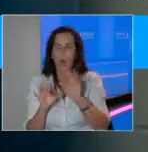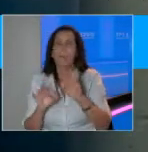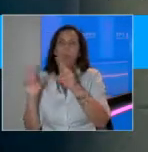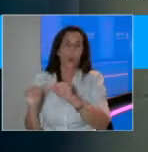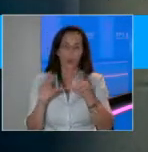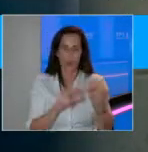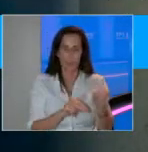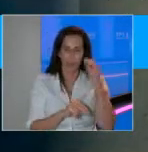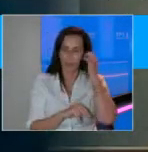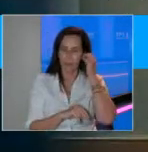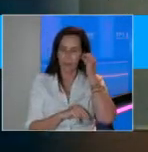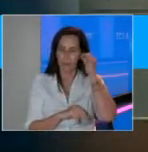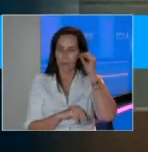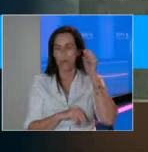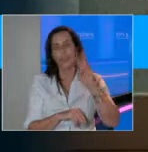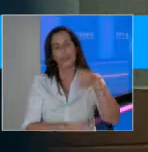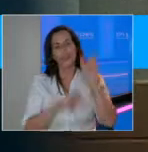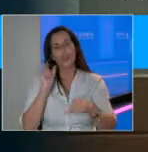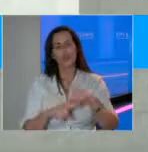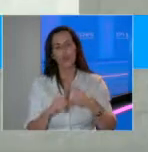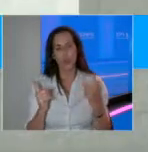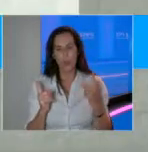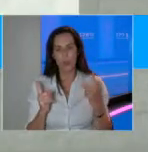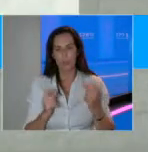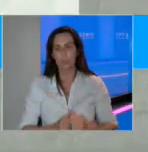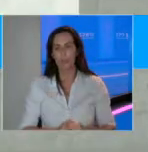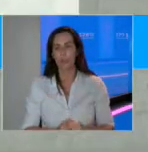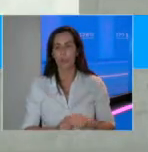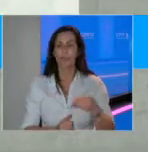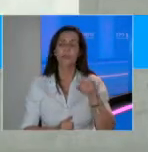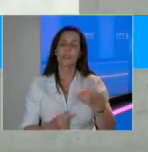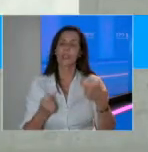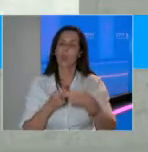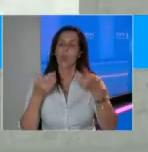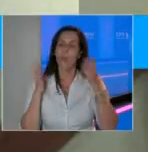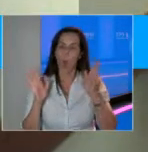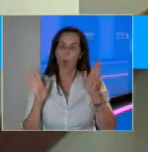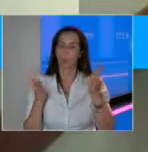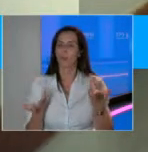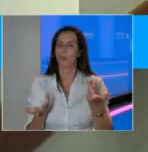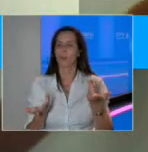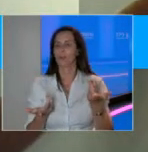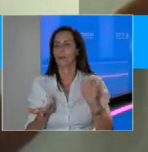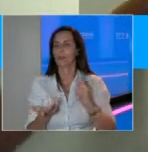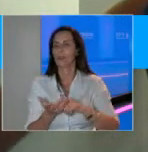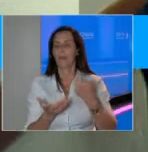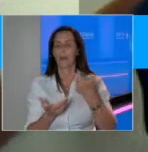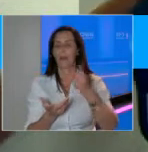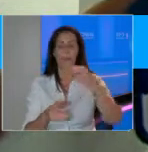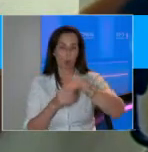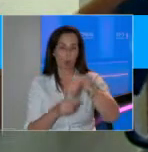מוחלטת, יש עונשים שונים, וזה תלוי מאוד בהרכב